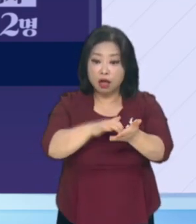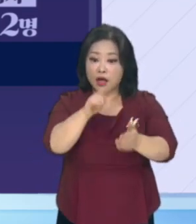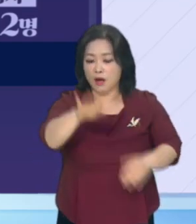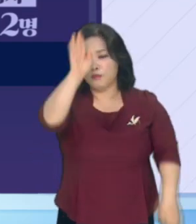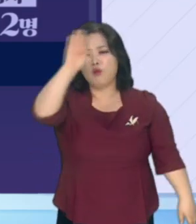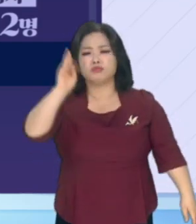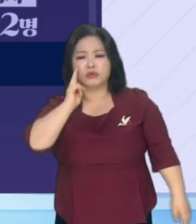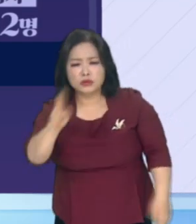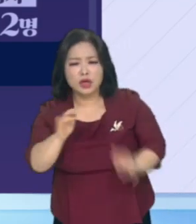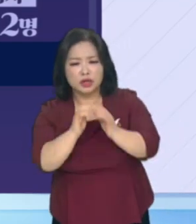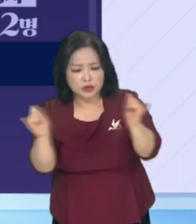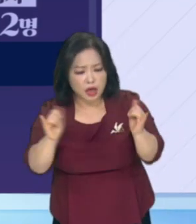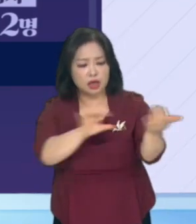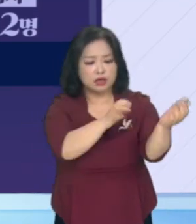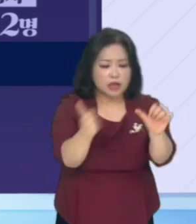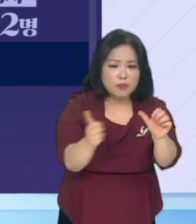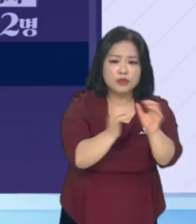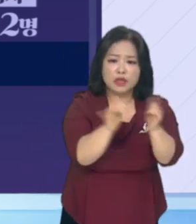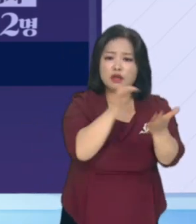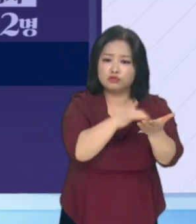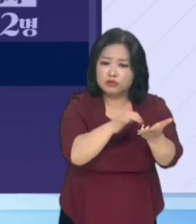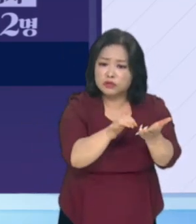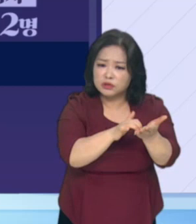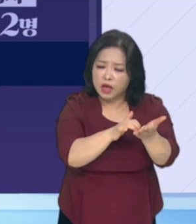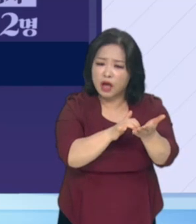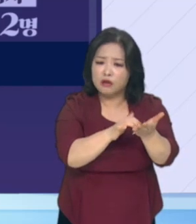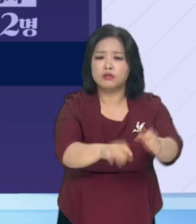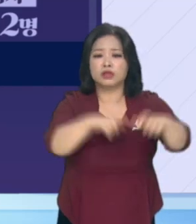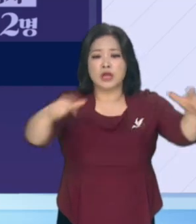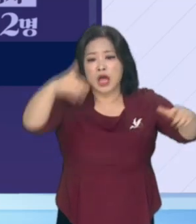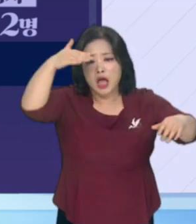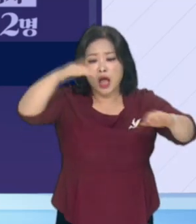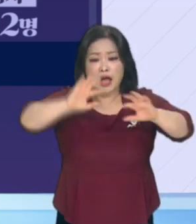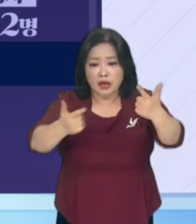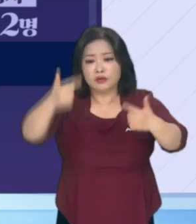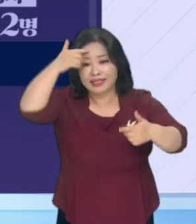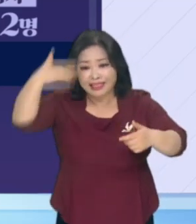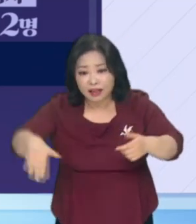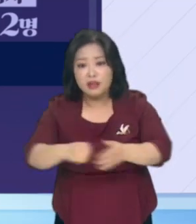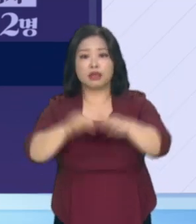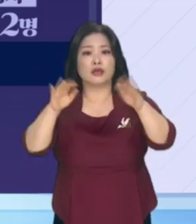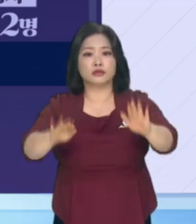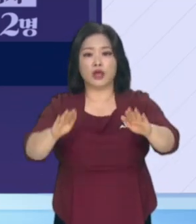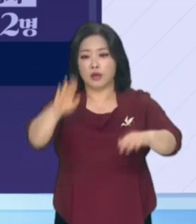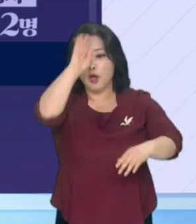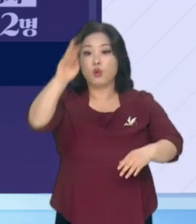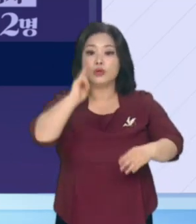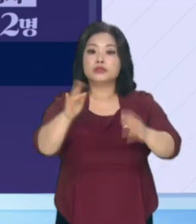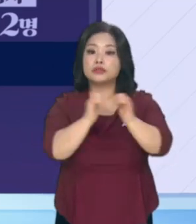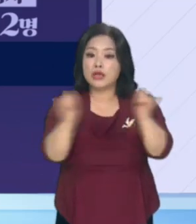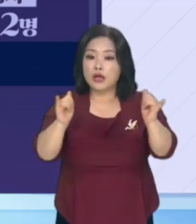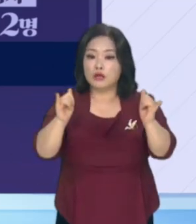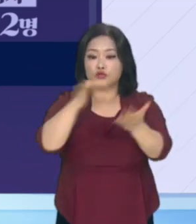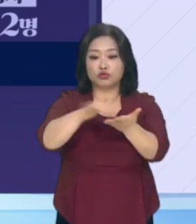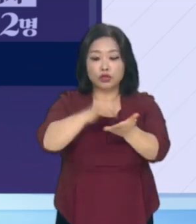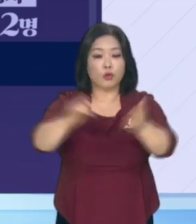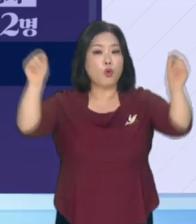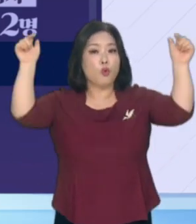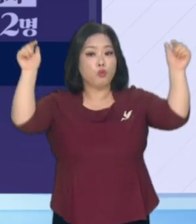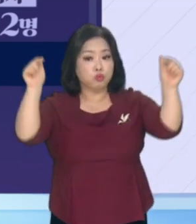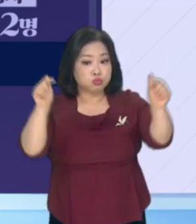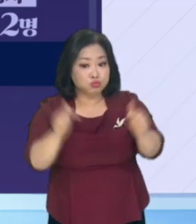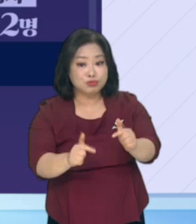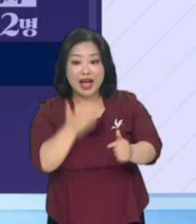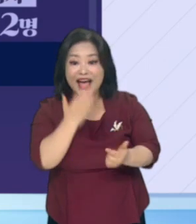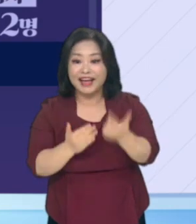위중증 환자나 사망자 수 증가로 이어지지 않고 있습니다. 특히 위중증 환자 수는 보시는 것처럼 오히려 감소 추세를